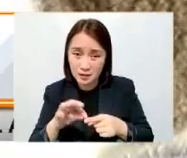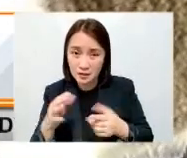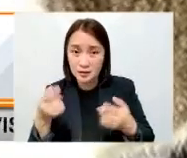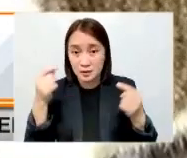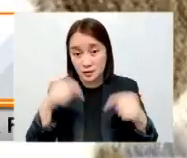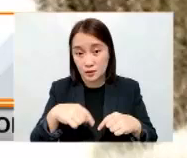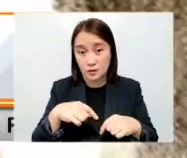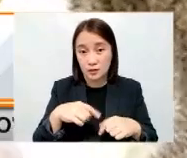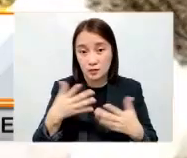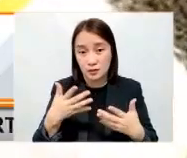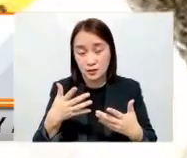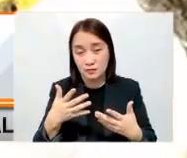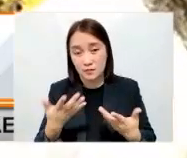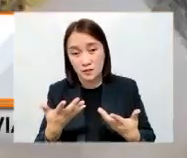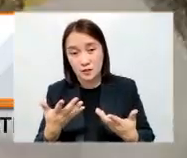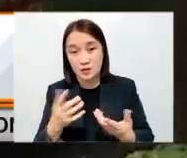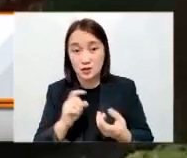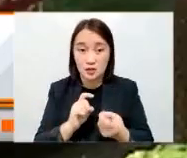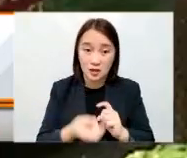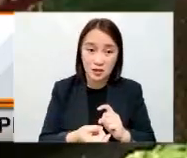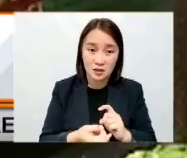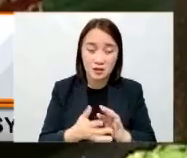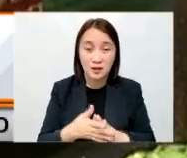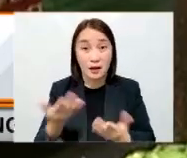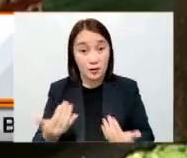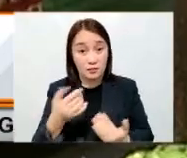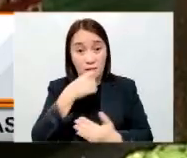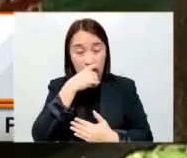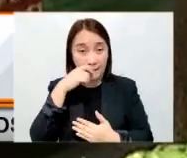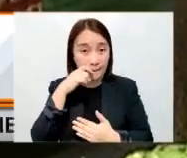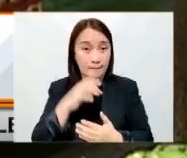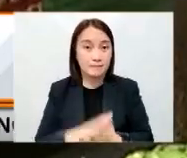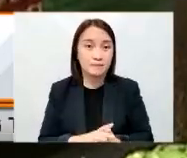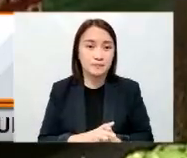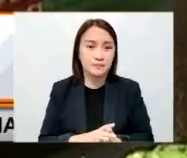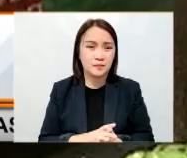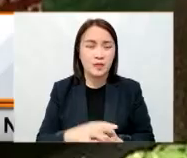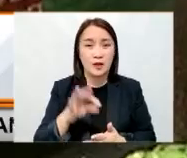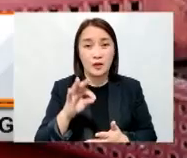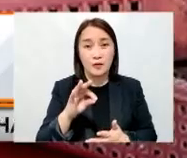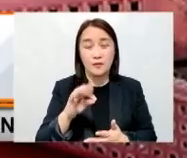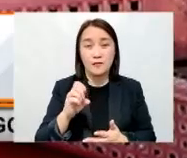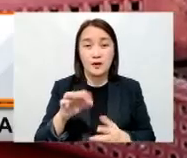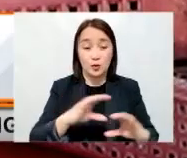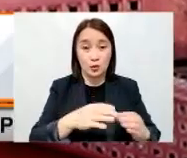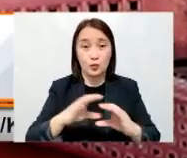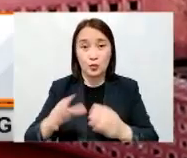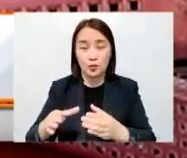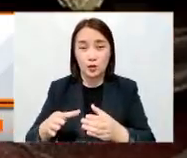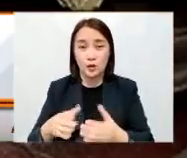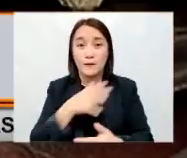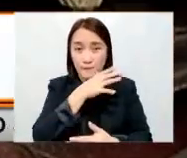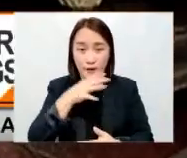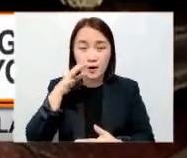climate change, sa tagtuyot, no? Ang Federation of Central Luzon Farmers Cooperatives naman nangangamba na matulad